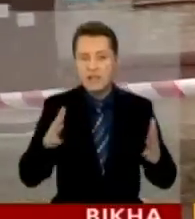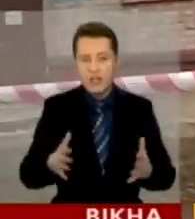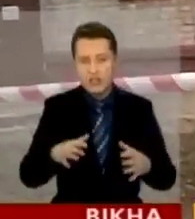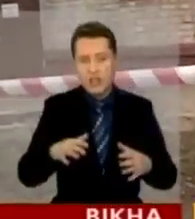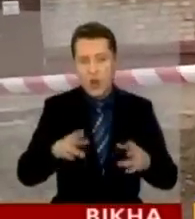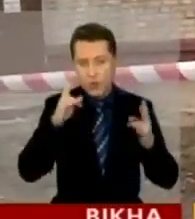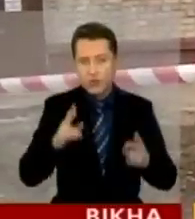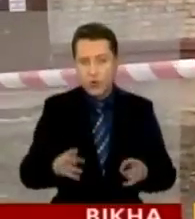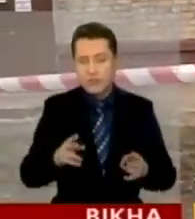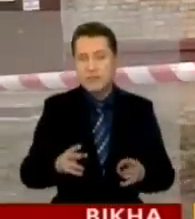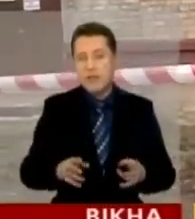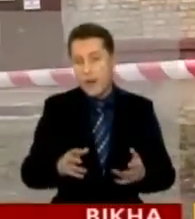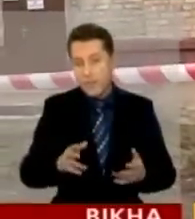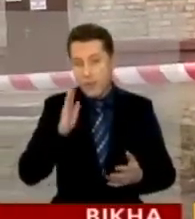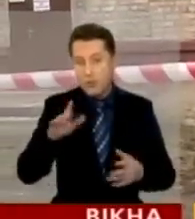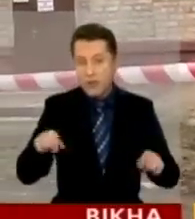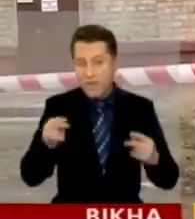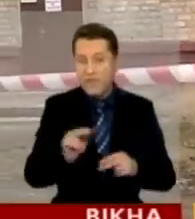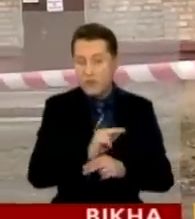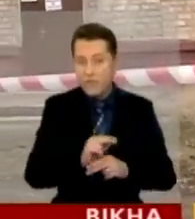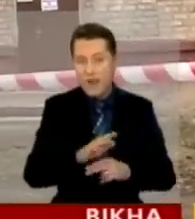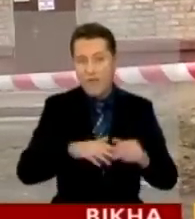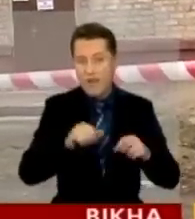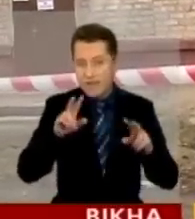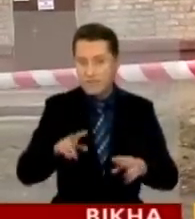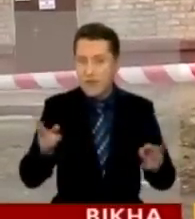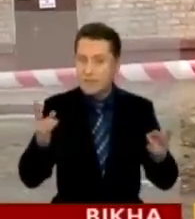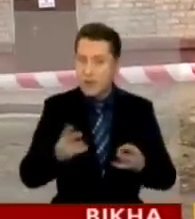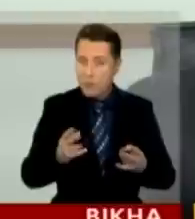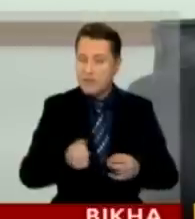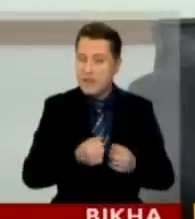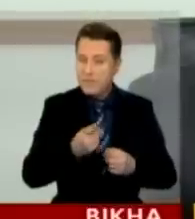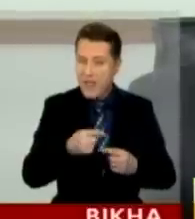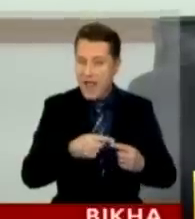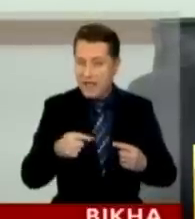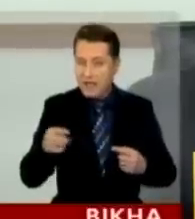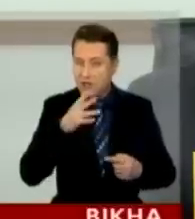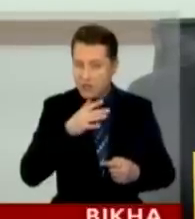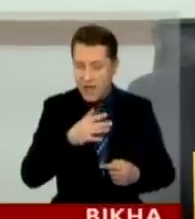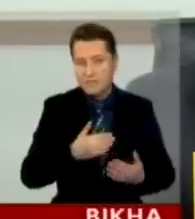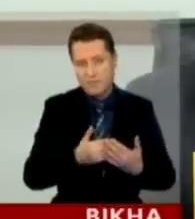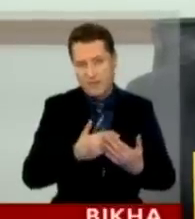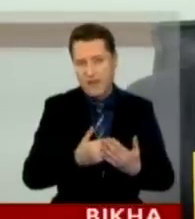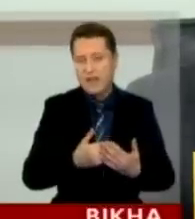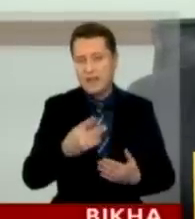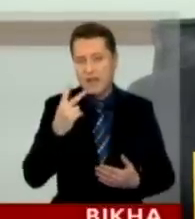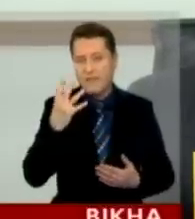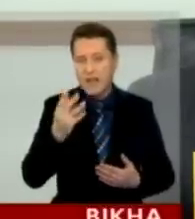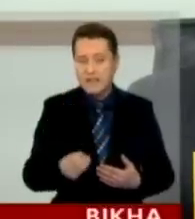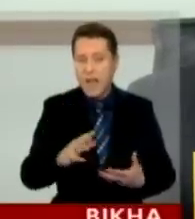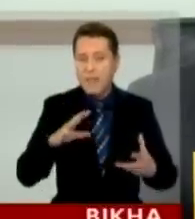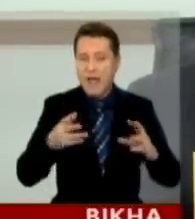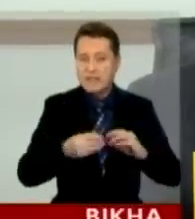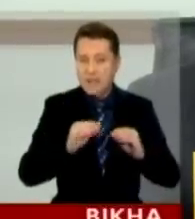чи підлягає зовнішня стіна будинку відновленню, фахівцям знадобиться деякий час. Предварительно 2 дні на